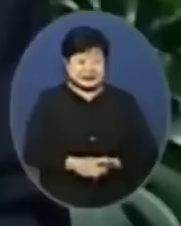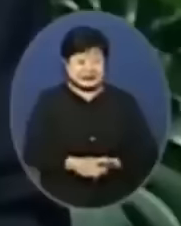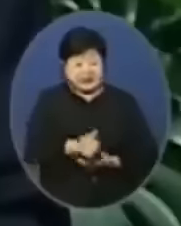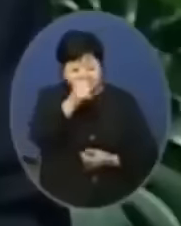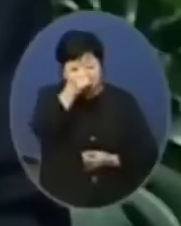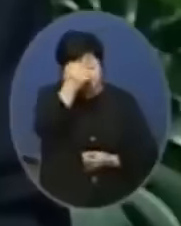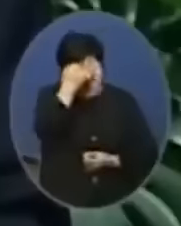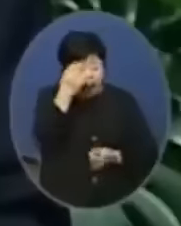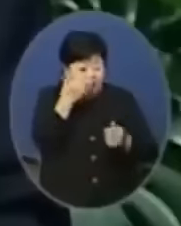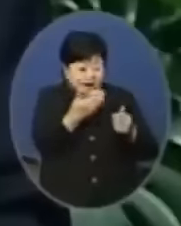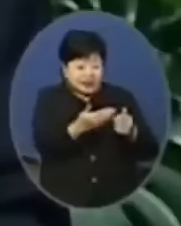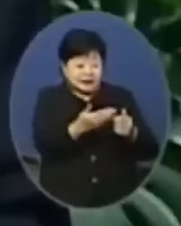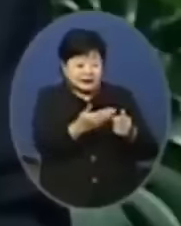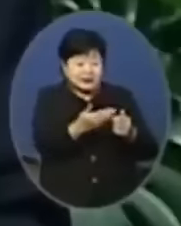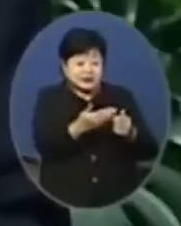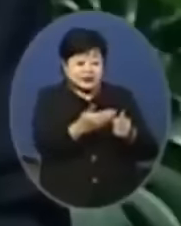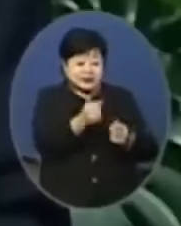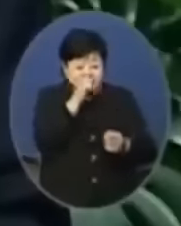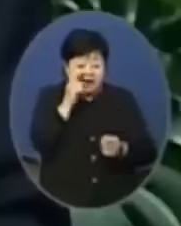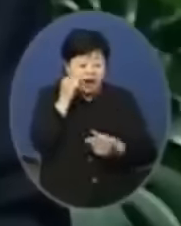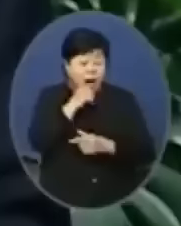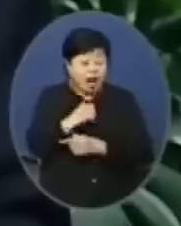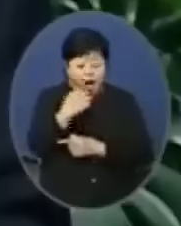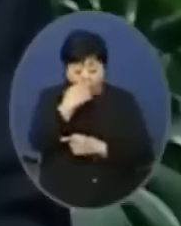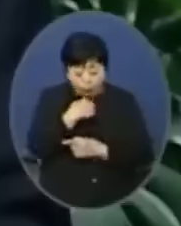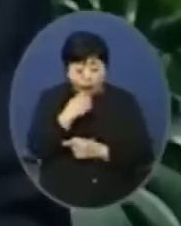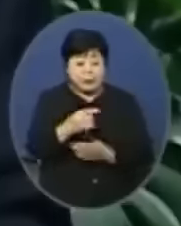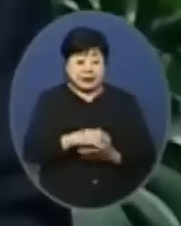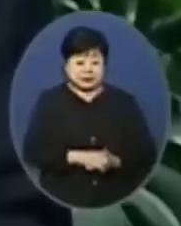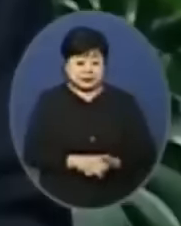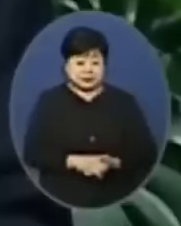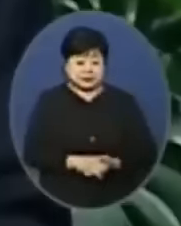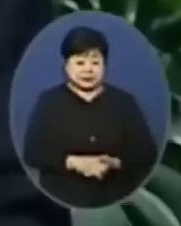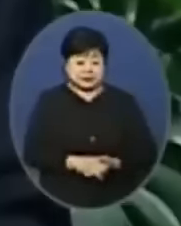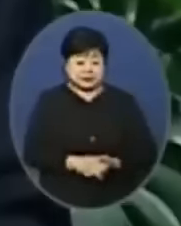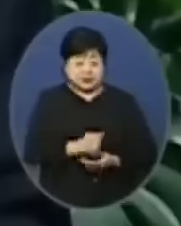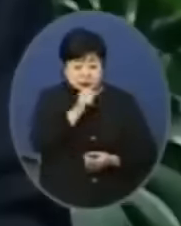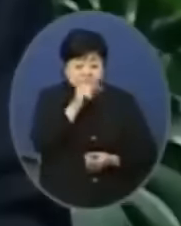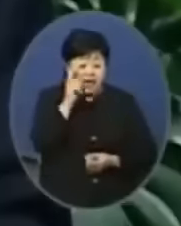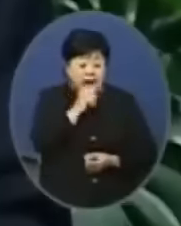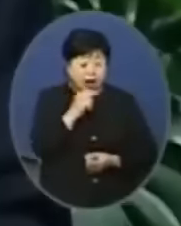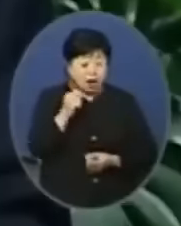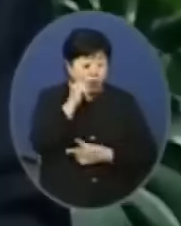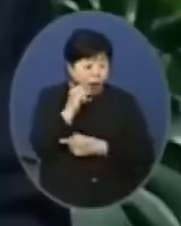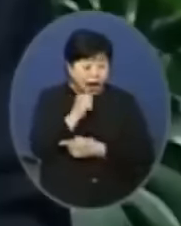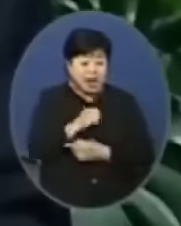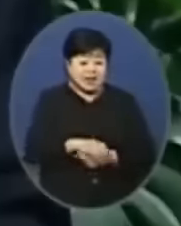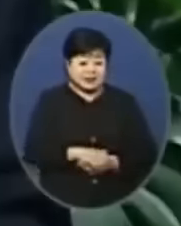아담과 하와에게 선악과를 따먹으라고 했는 것입니다. 선악과는